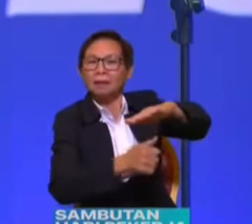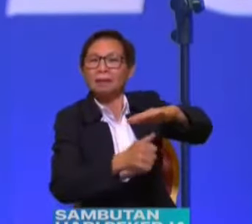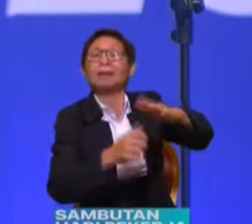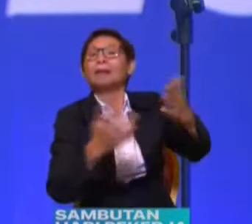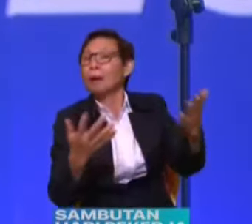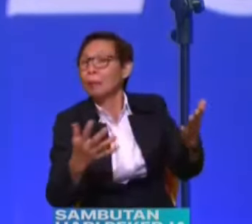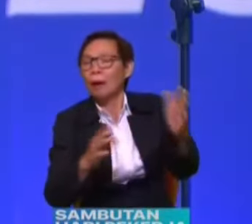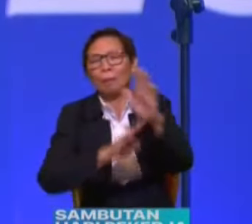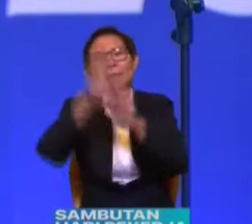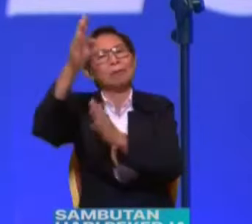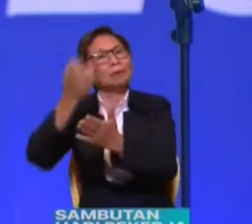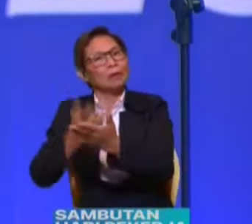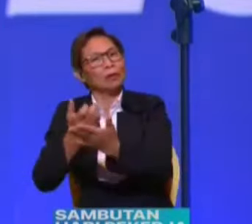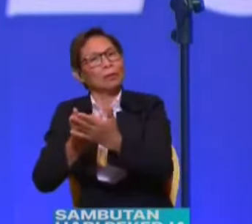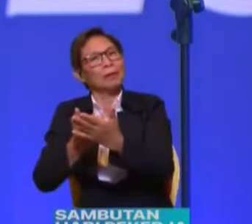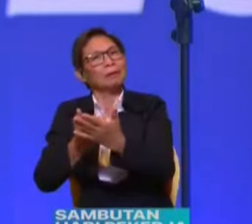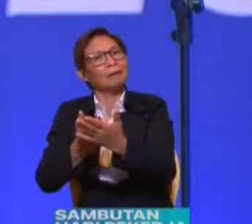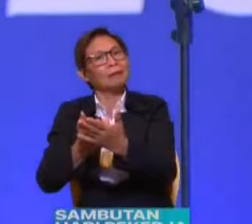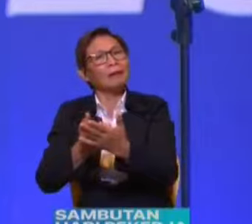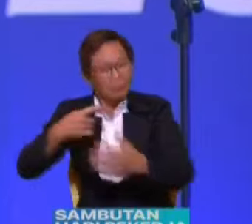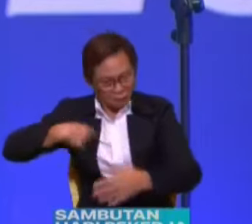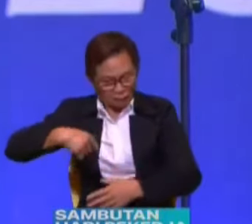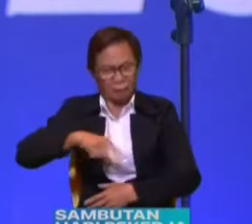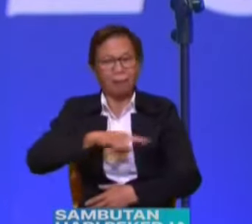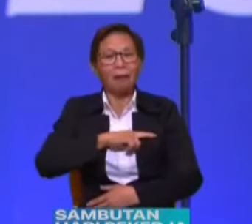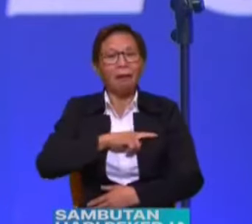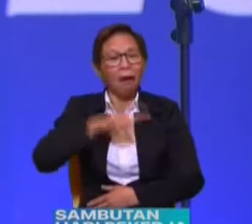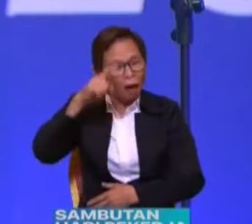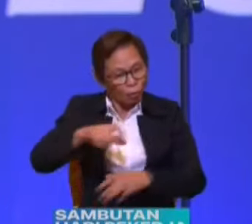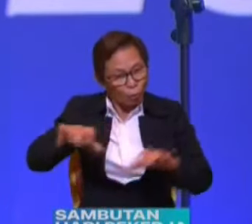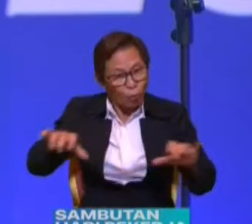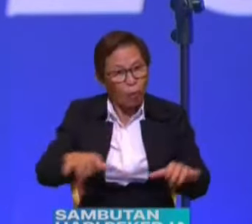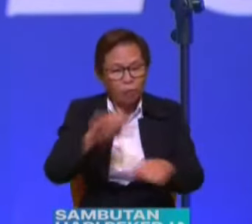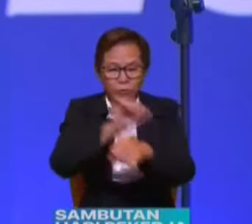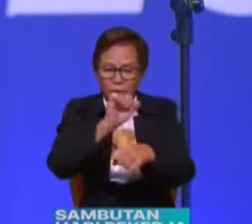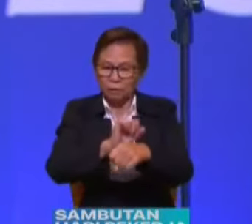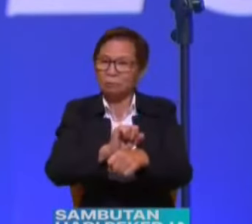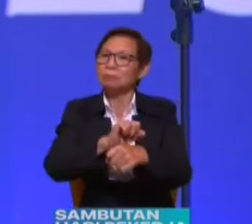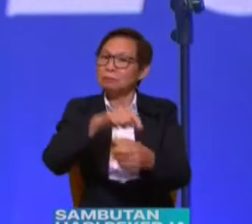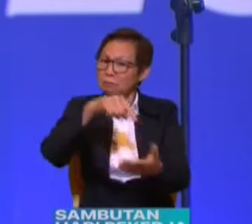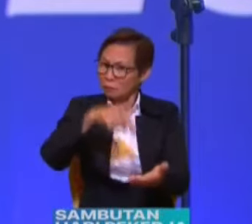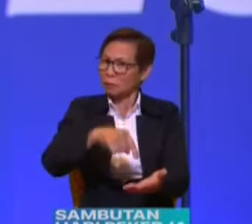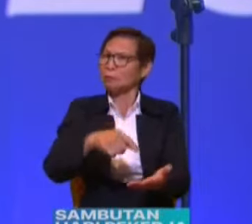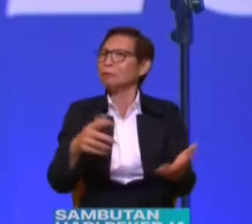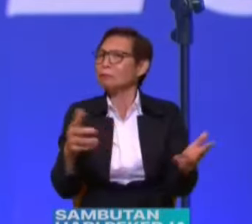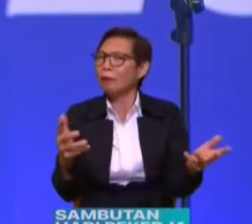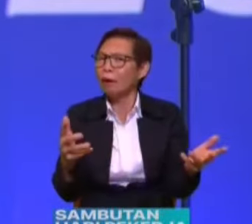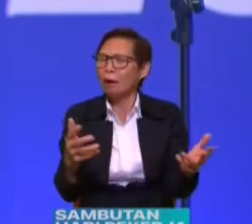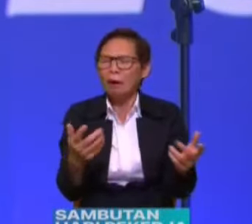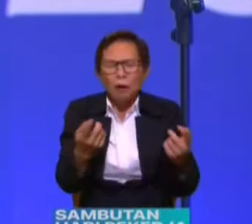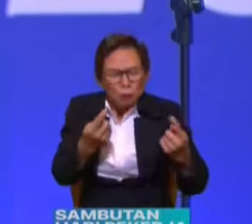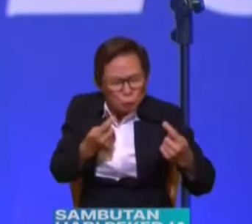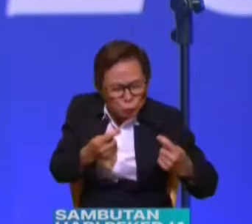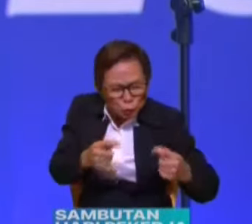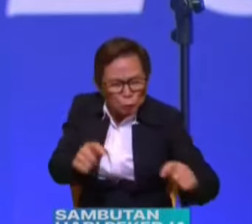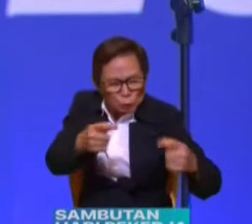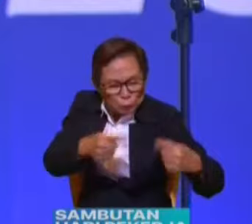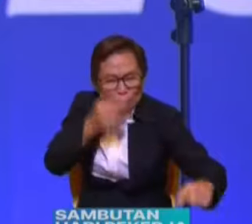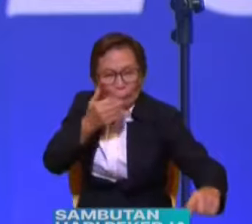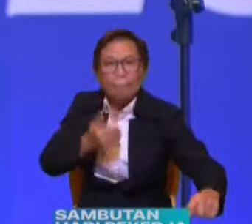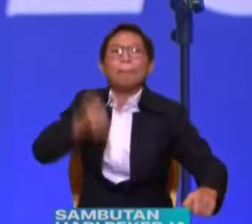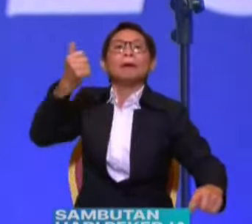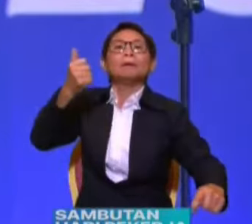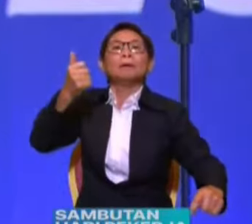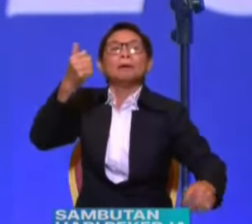pertumbuhan ekonomi. Kita harus laksanakan tugas ini dengan sedaya upaya kita.